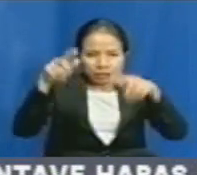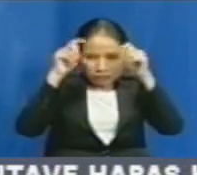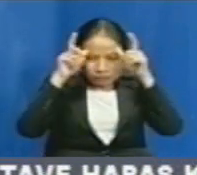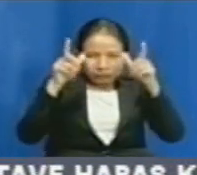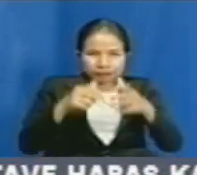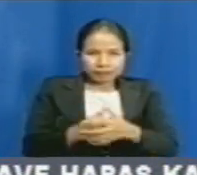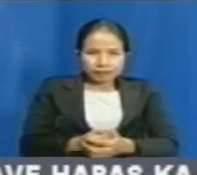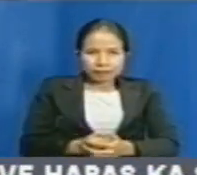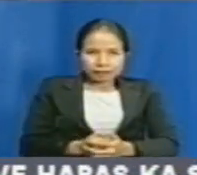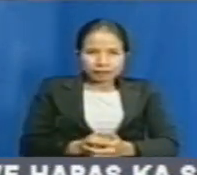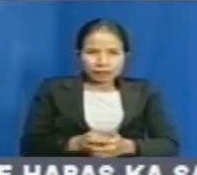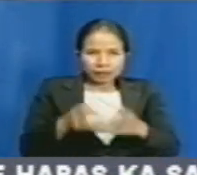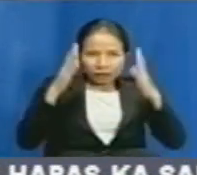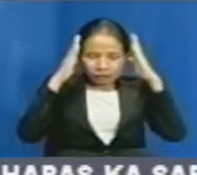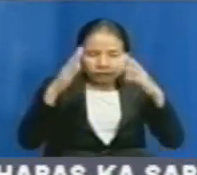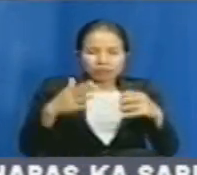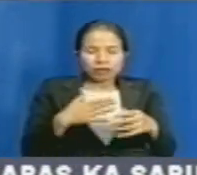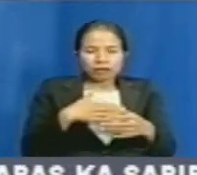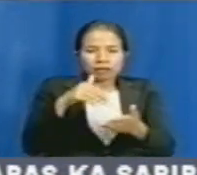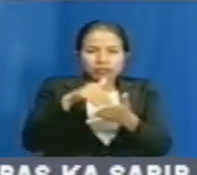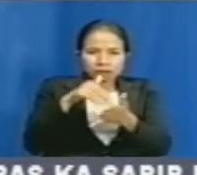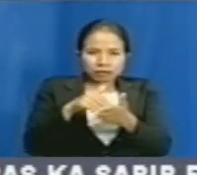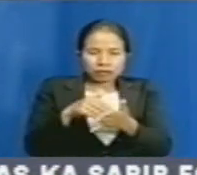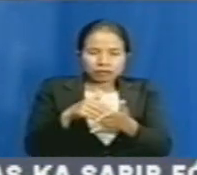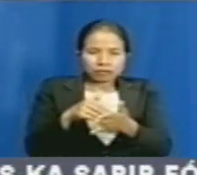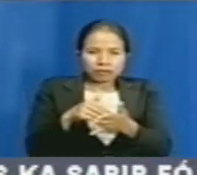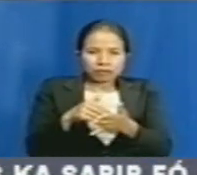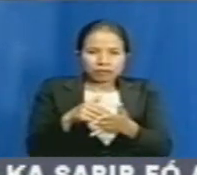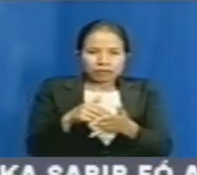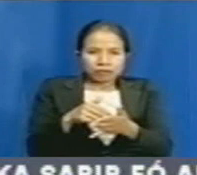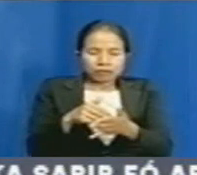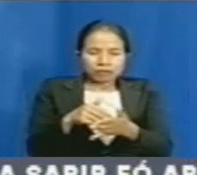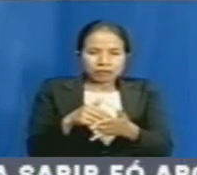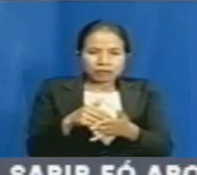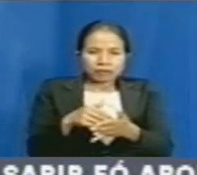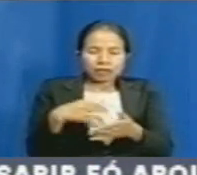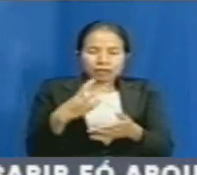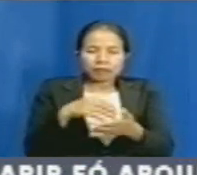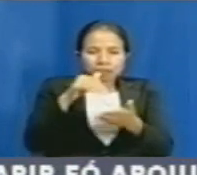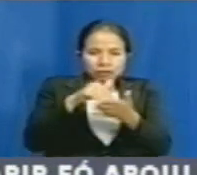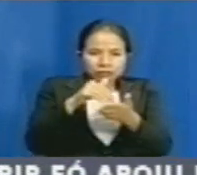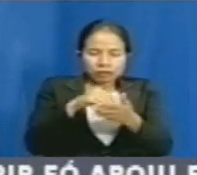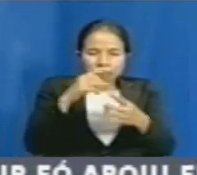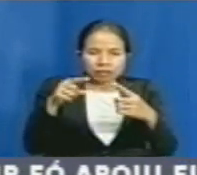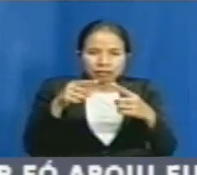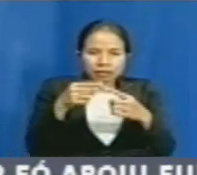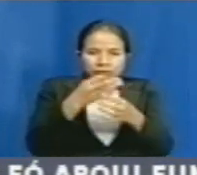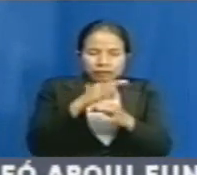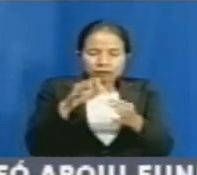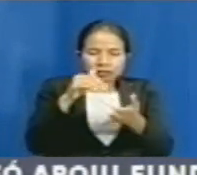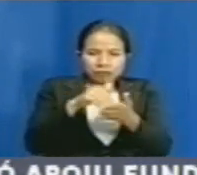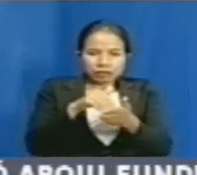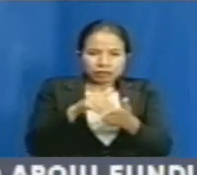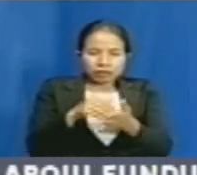Leste. Fokus amne studu ya ya kada ara nebe me amne studu ba no bahira finaliza amne studu